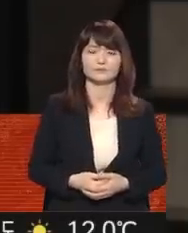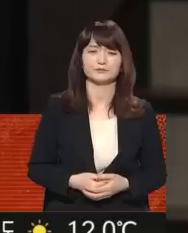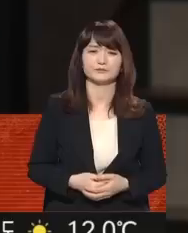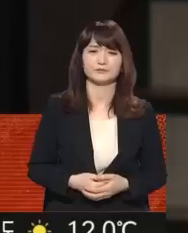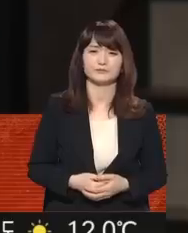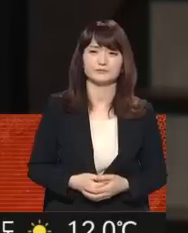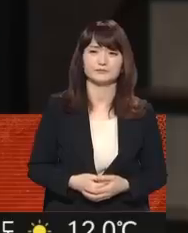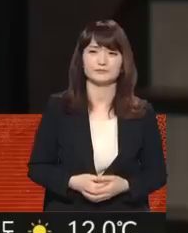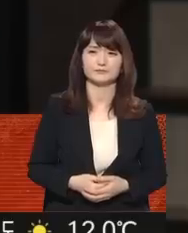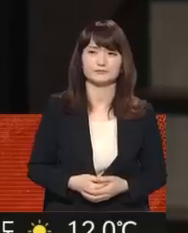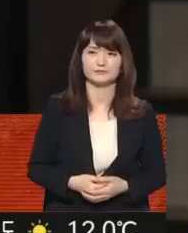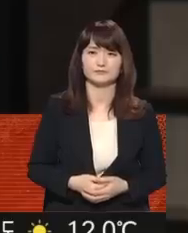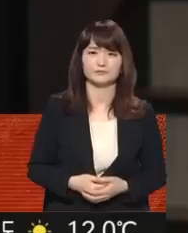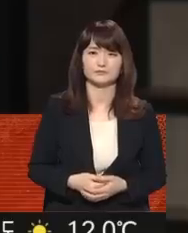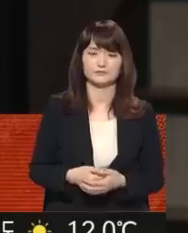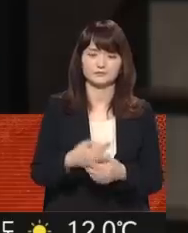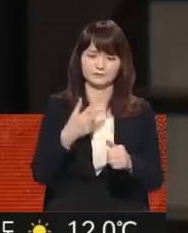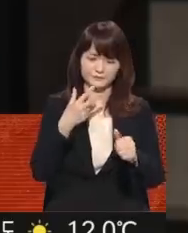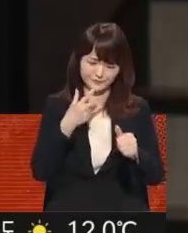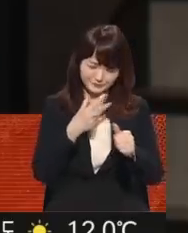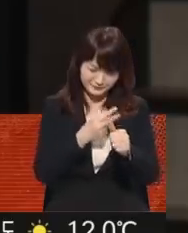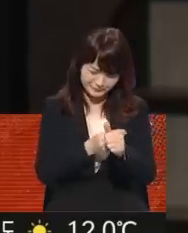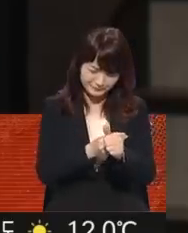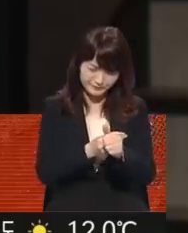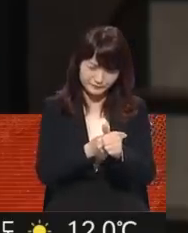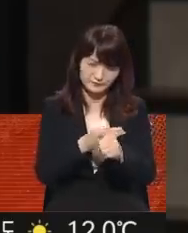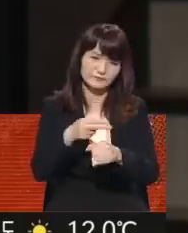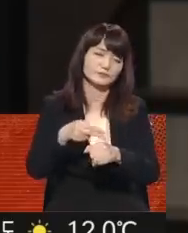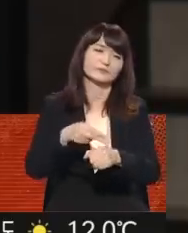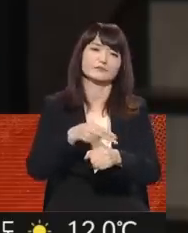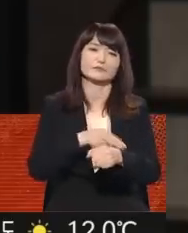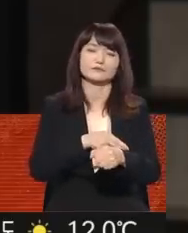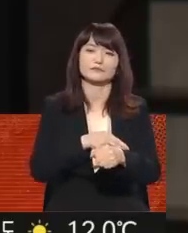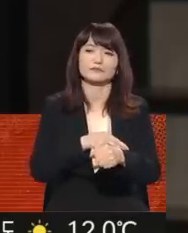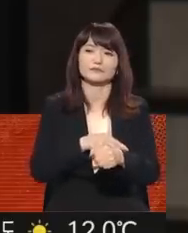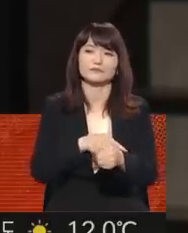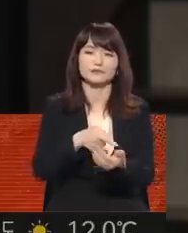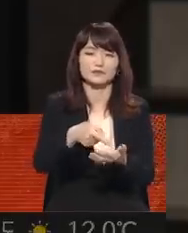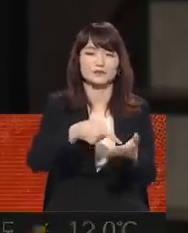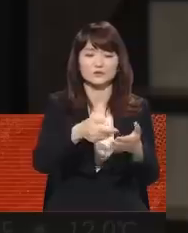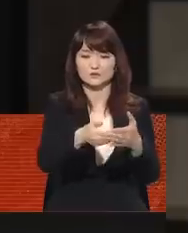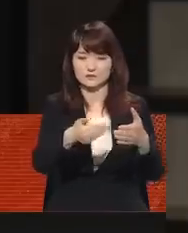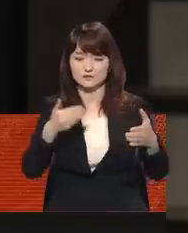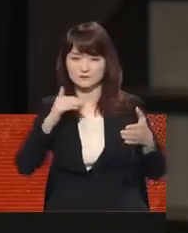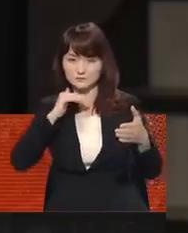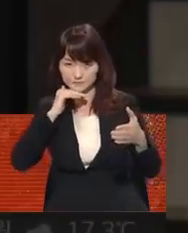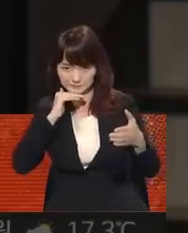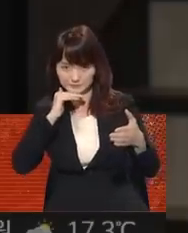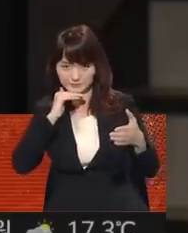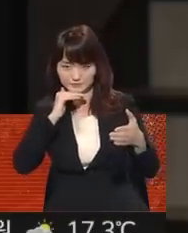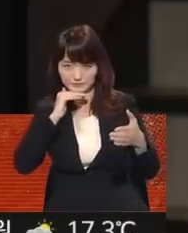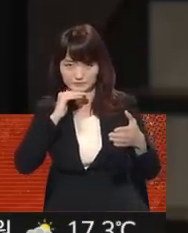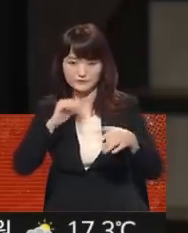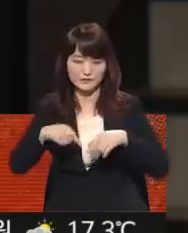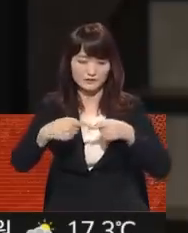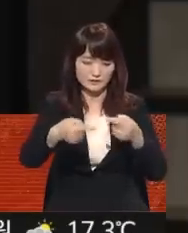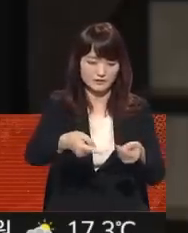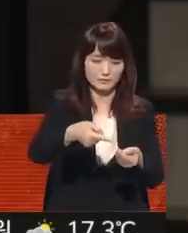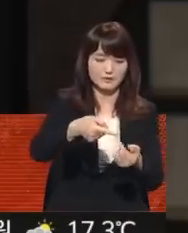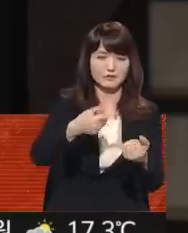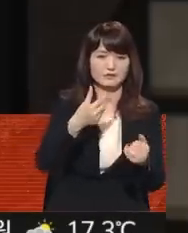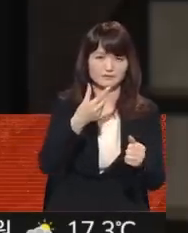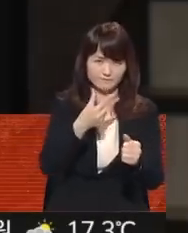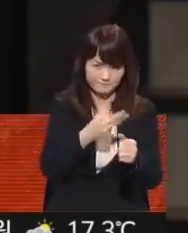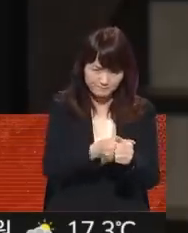사실이 마취과 의사 같은 경우는 수술 시작하기 전부터 딱 대결하고 있다가 마취를 하고 난 이후에도 사실은 거기에